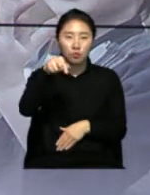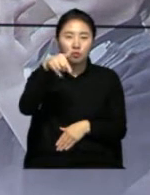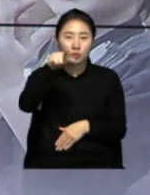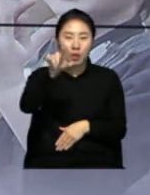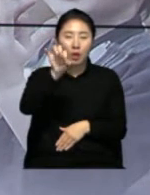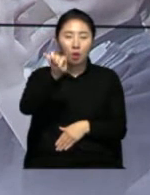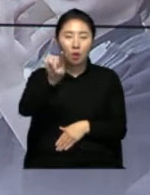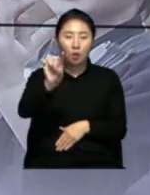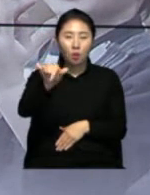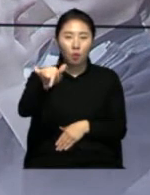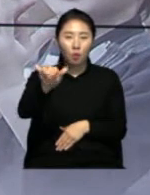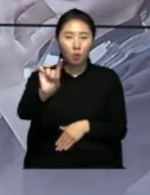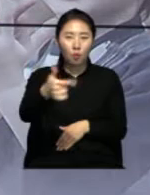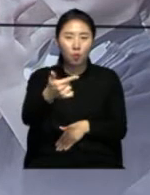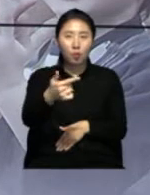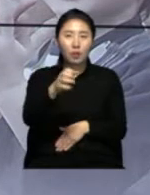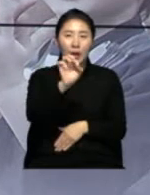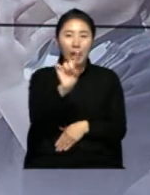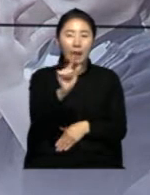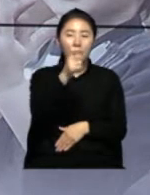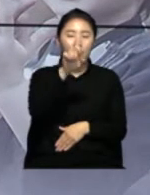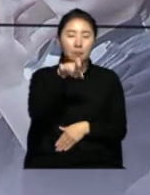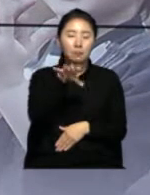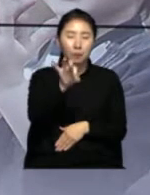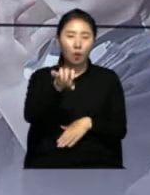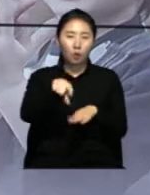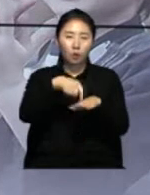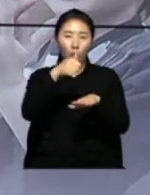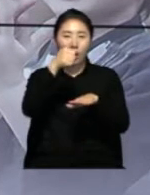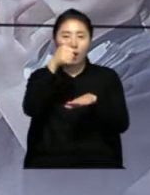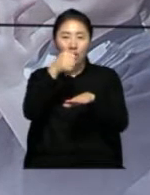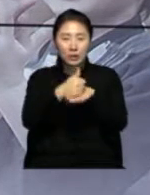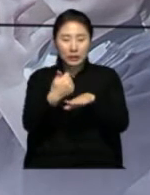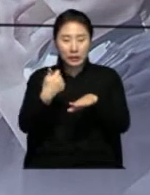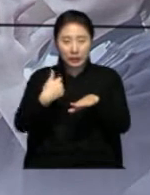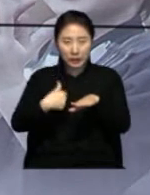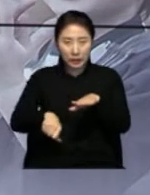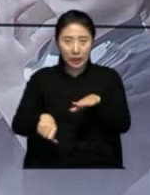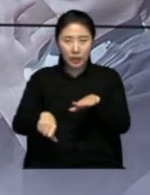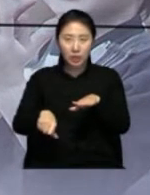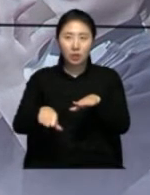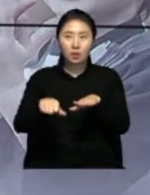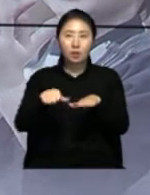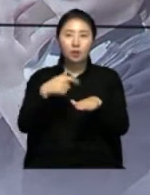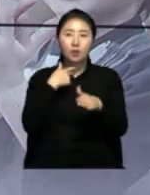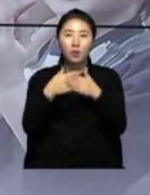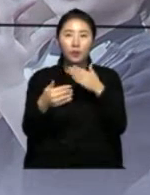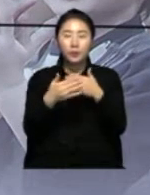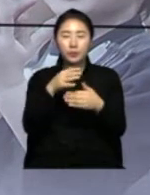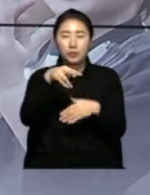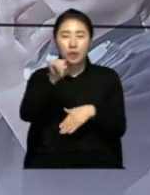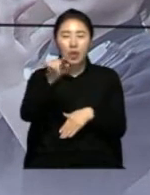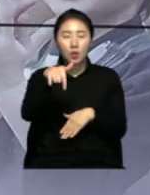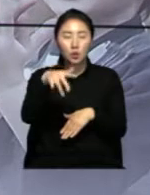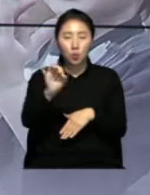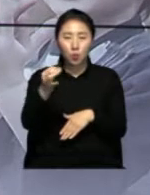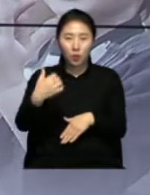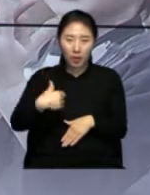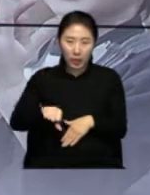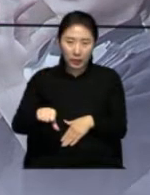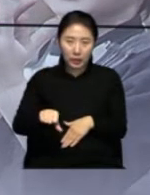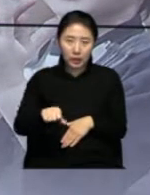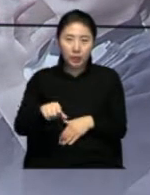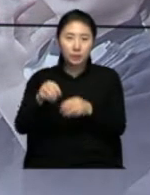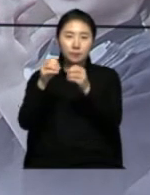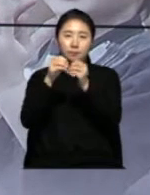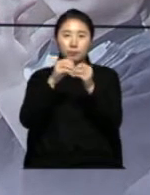안평대군의 호연지기를 경험하다라는 주제로 서당교실이 열립니다. 무계원은 세종대왕의 셋째 아들인 안평대군의